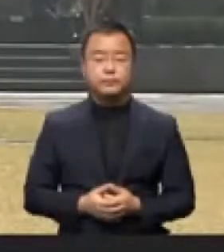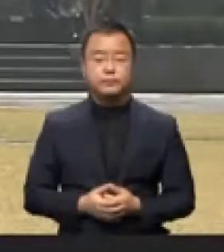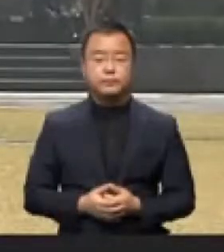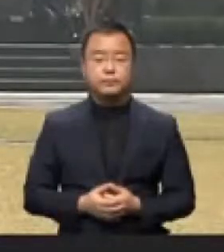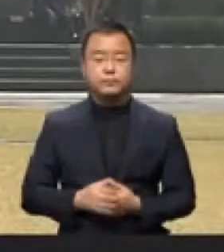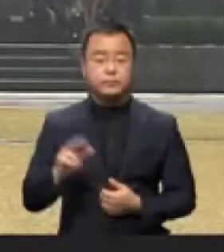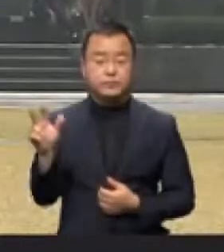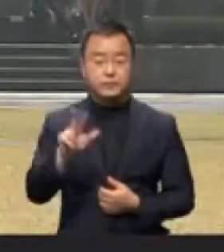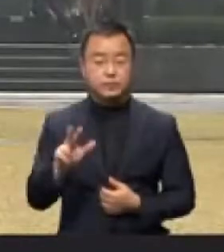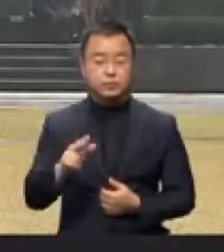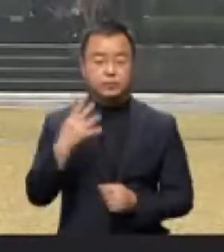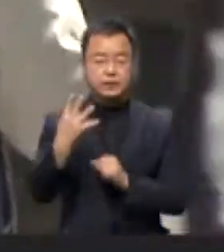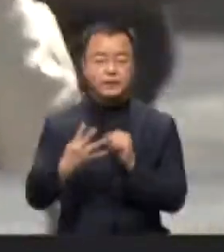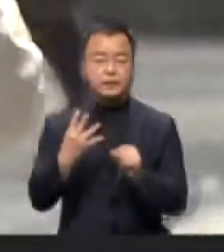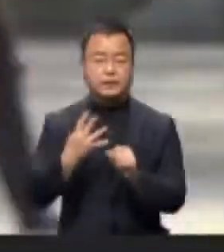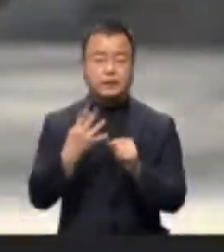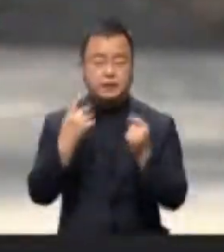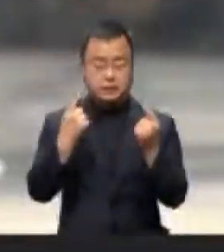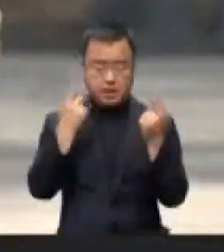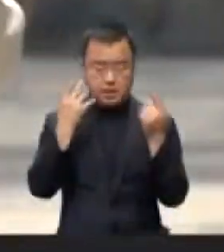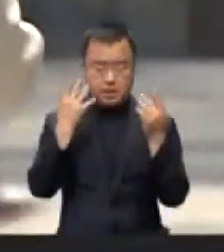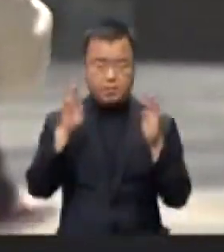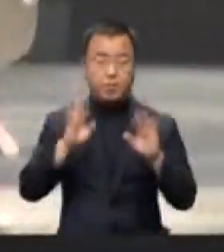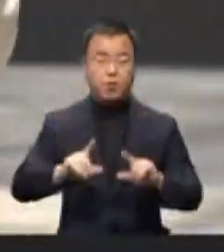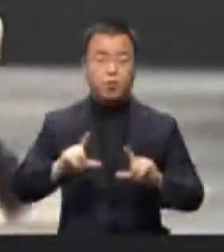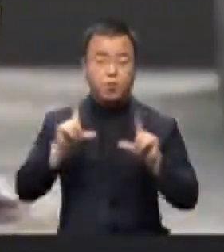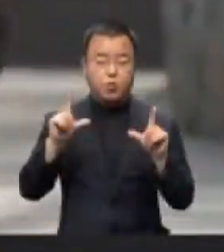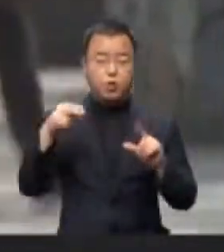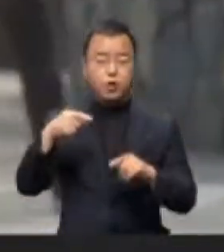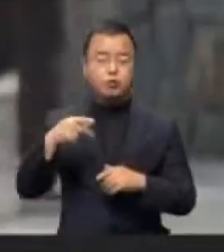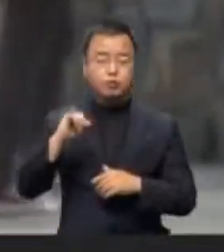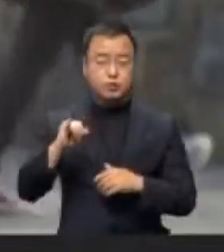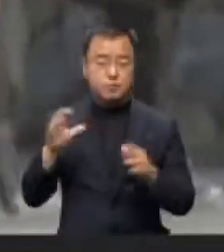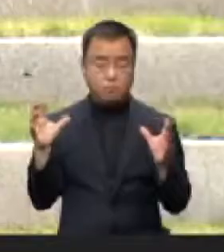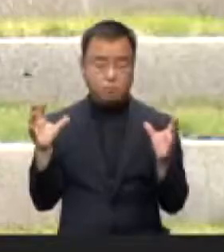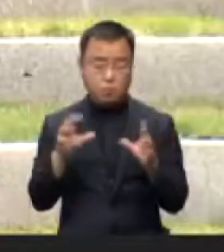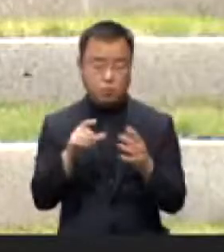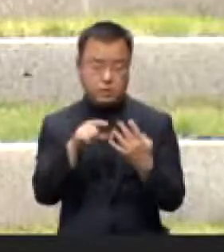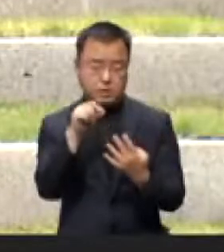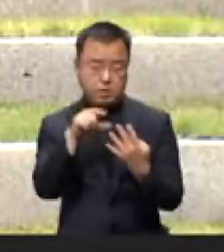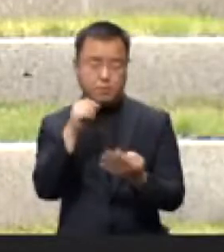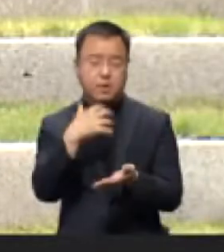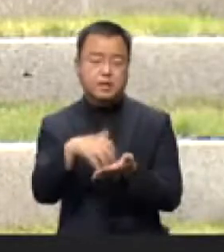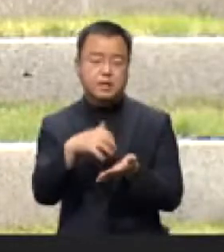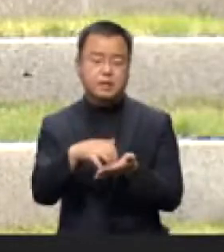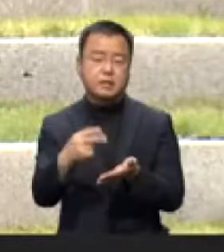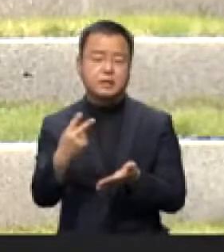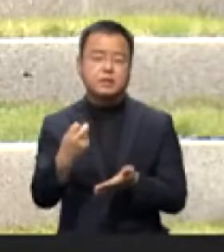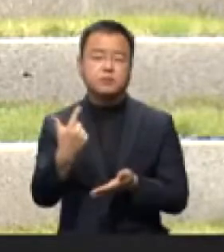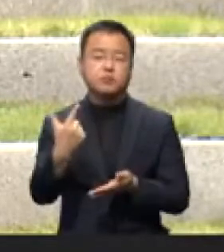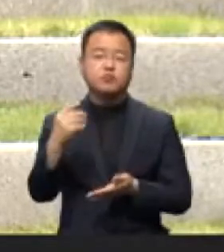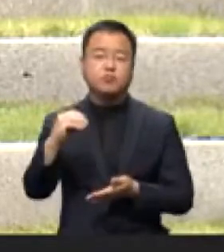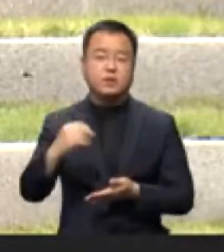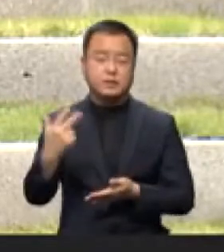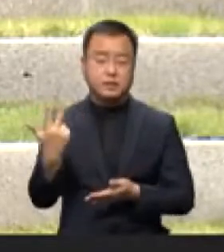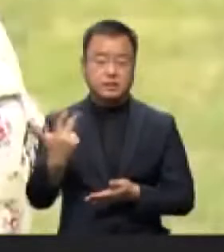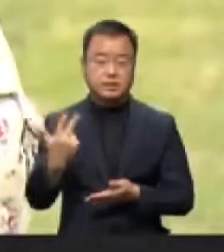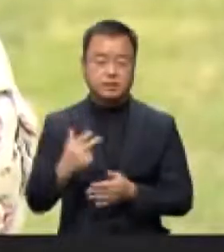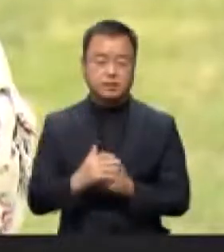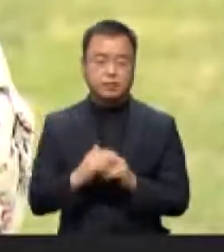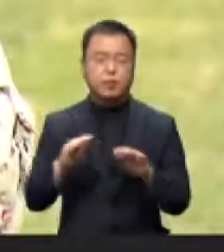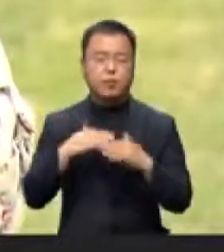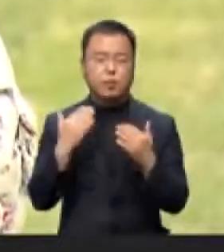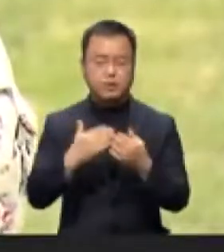전국 4년제 대학에서 올해 수시 모집으로 선발하는 인원은 26만 7천 여 명 입니다 전체 신입생의